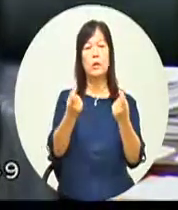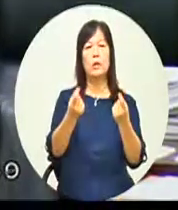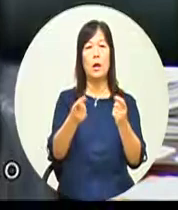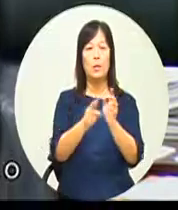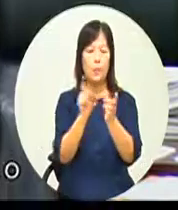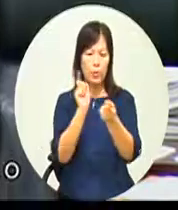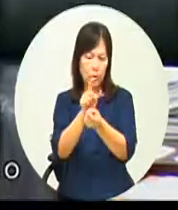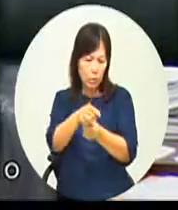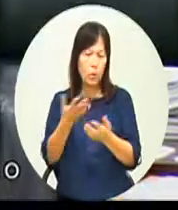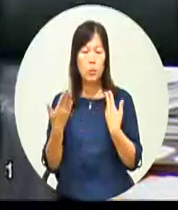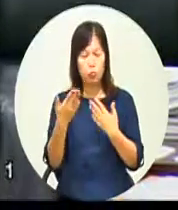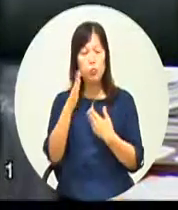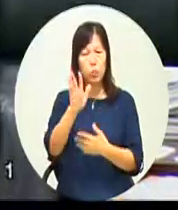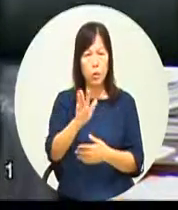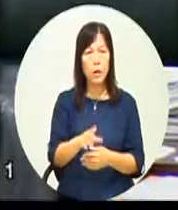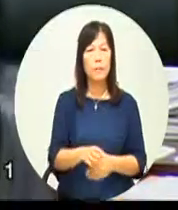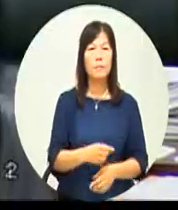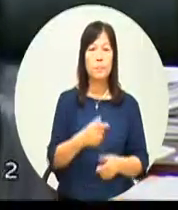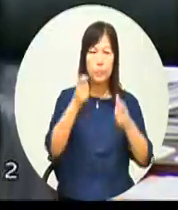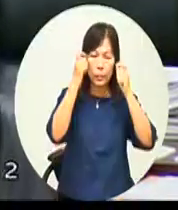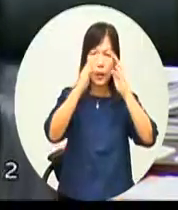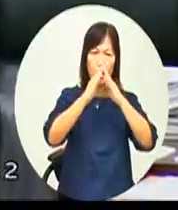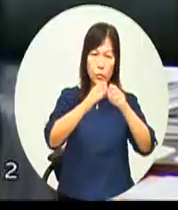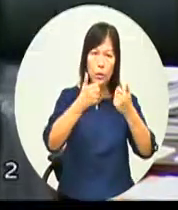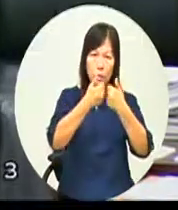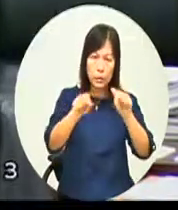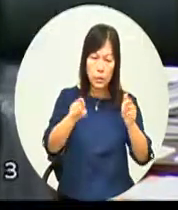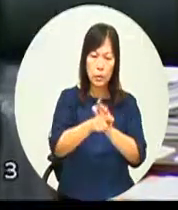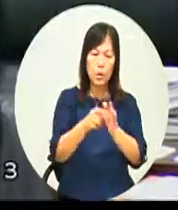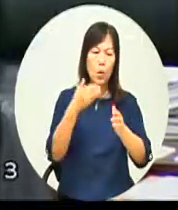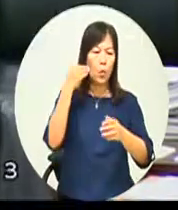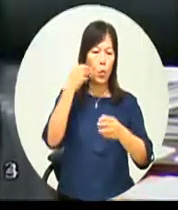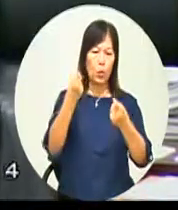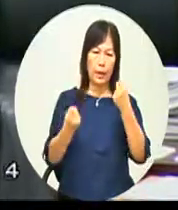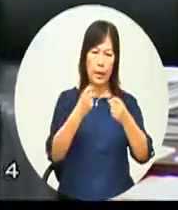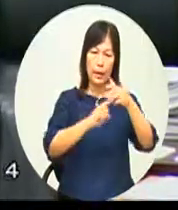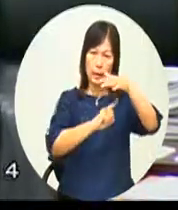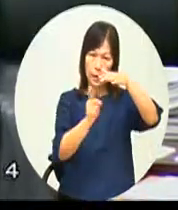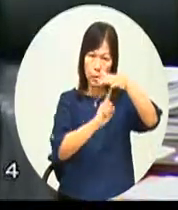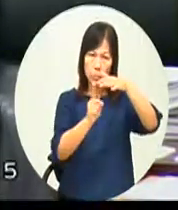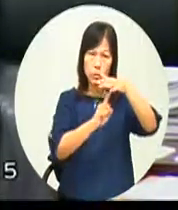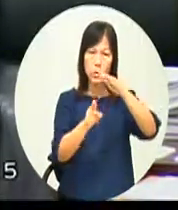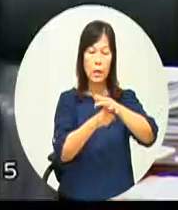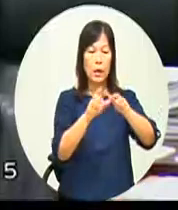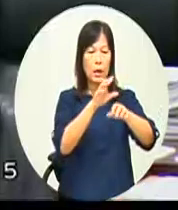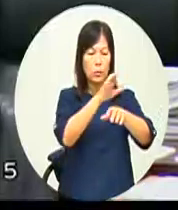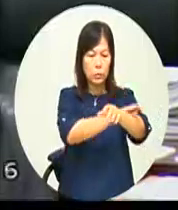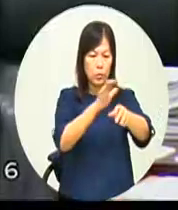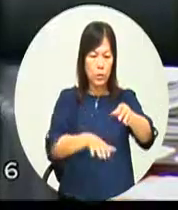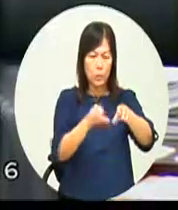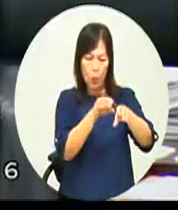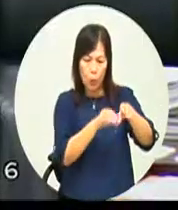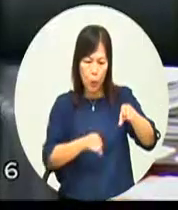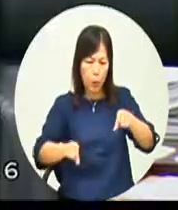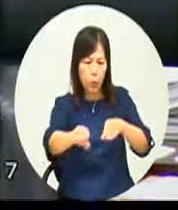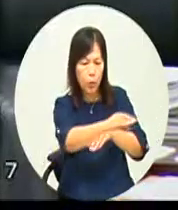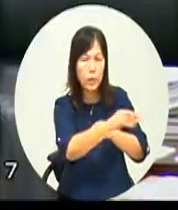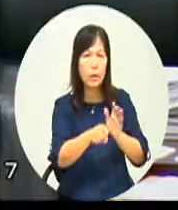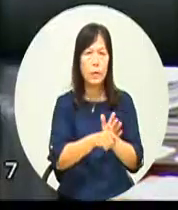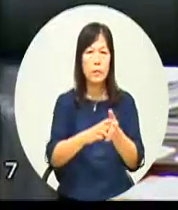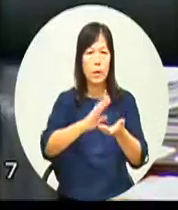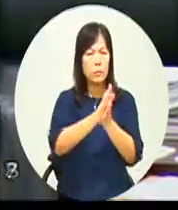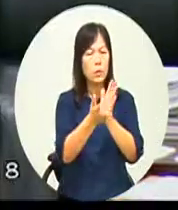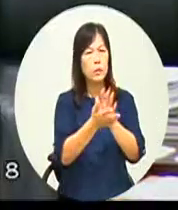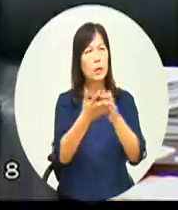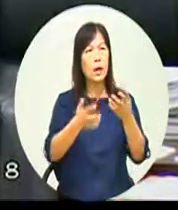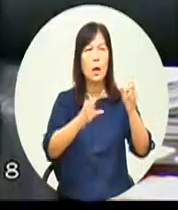都很清楚，我们有从高雄市议会开高速公路要从左营交流道下去的时候，你要是从大概